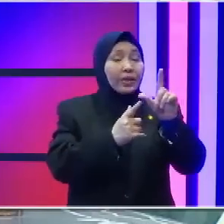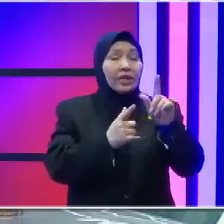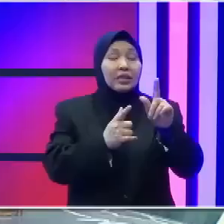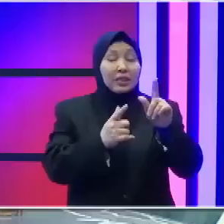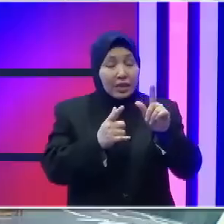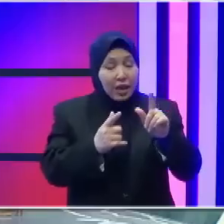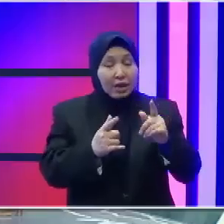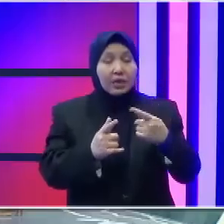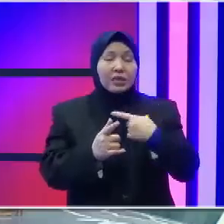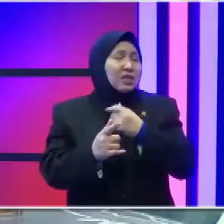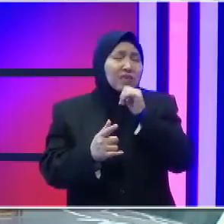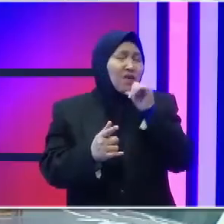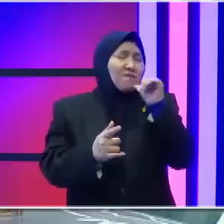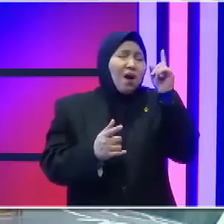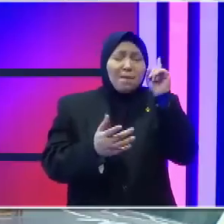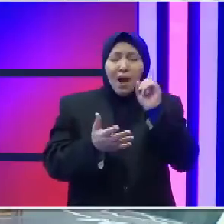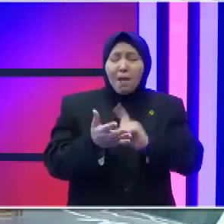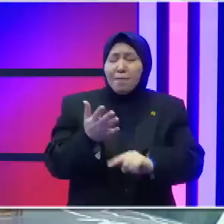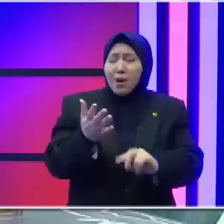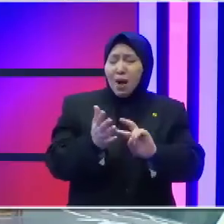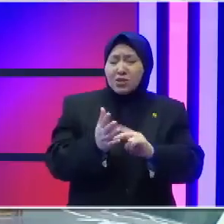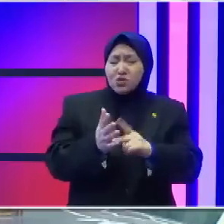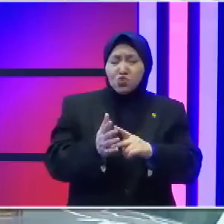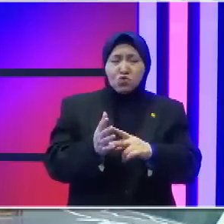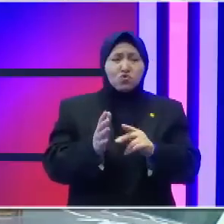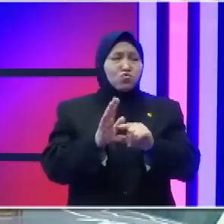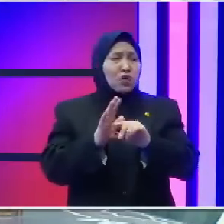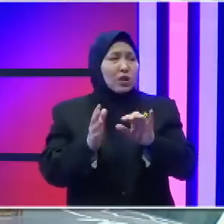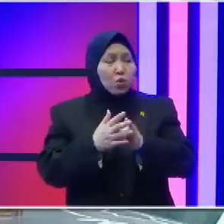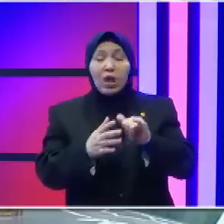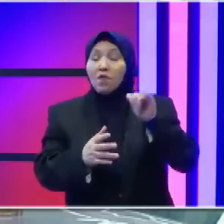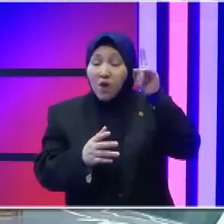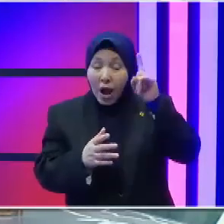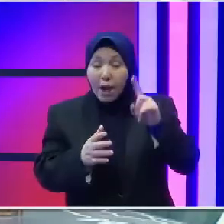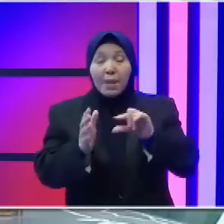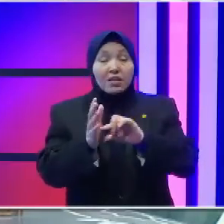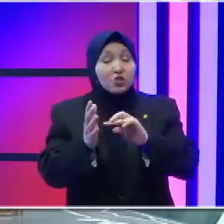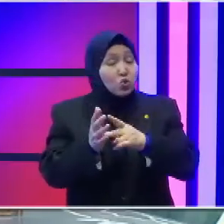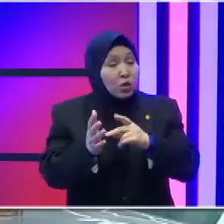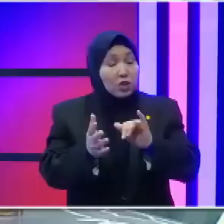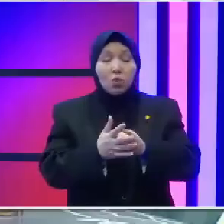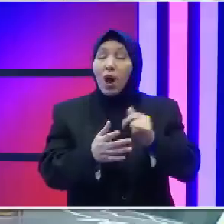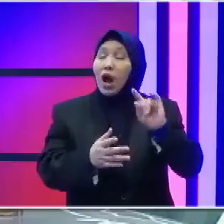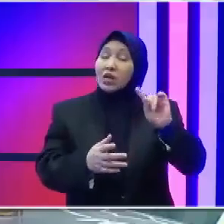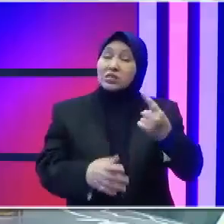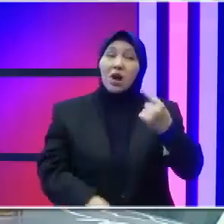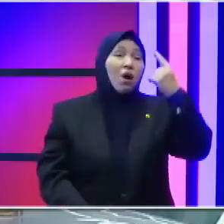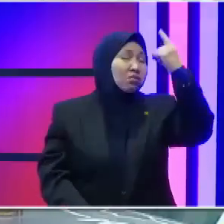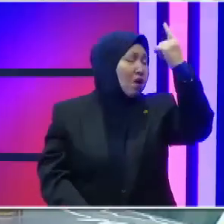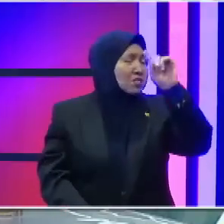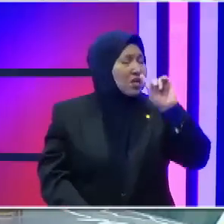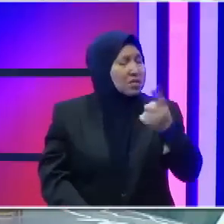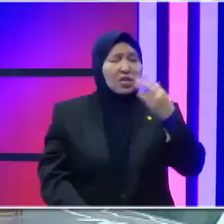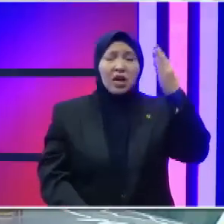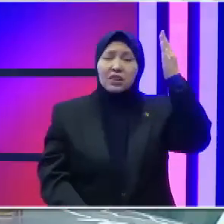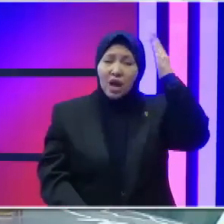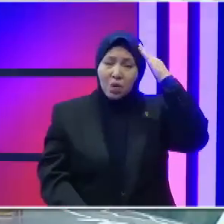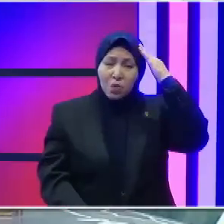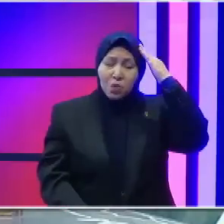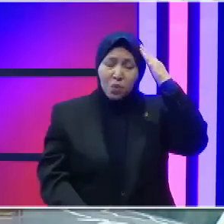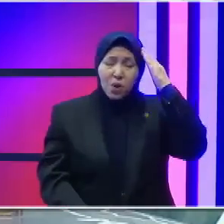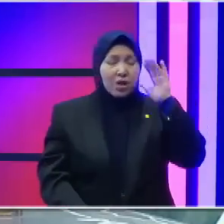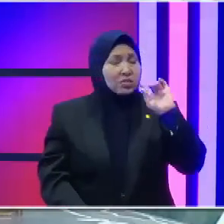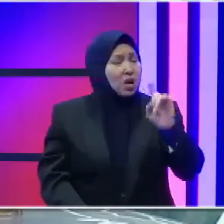kata tidak ada, kita tak faham maksudnya. Yang faham maksudnya, yang paling tepatnya Allah, Allahu a'lamu bima'naha, Allah